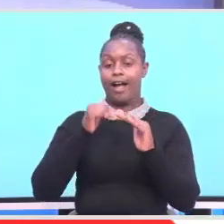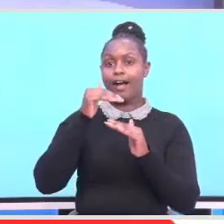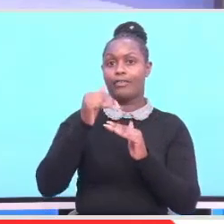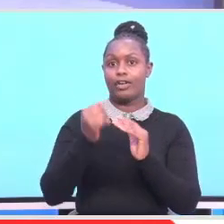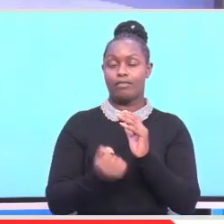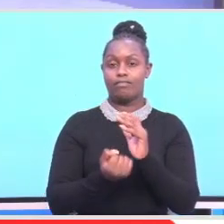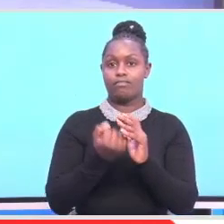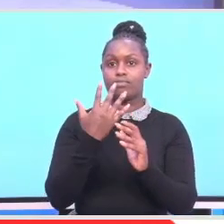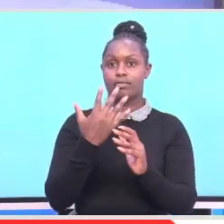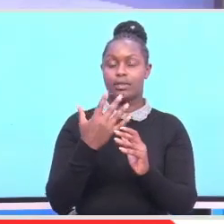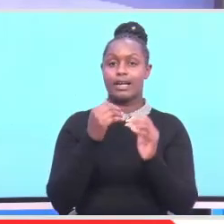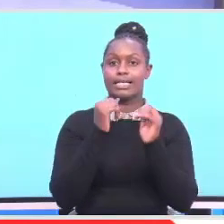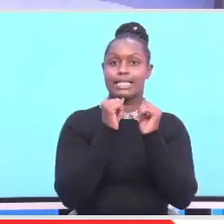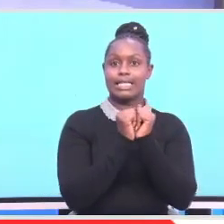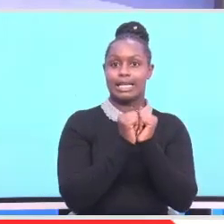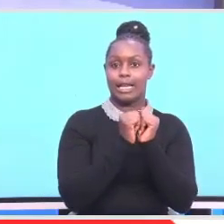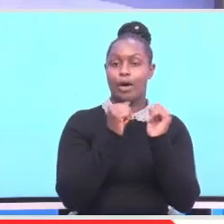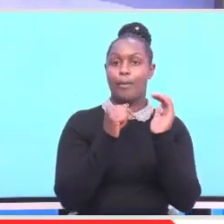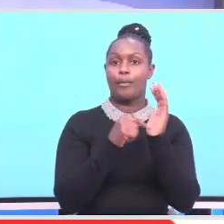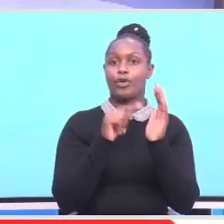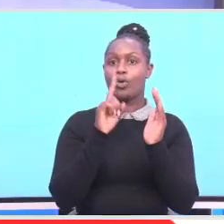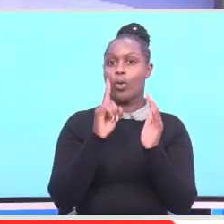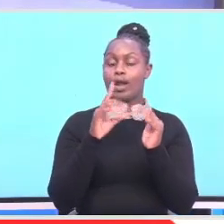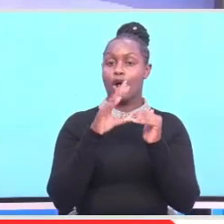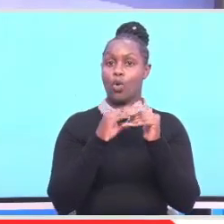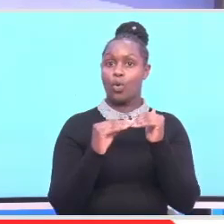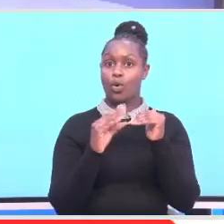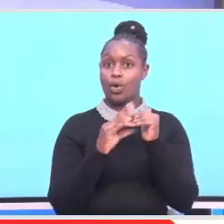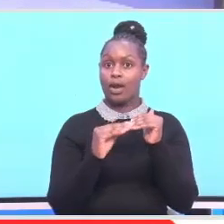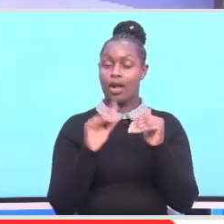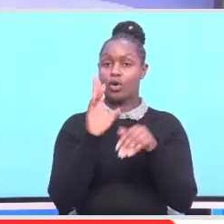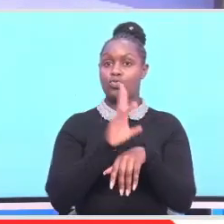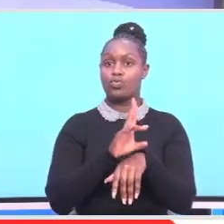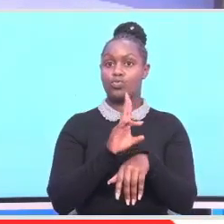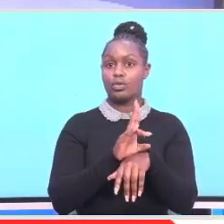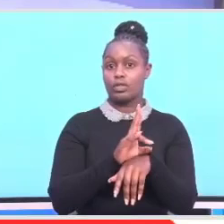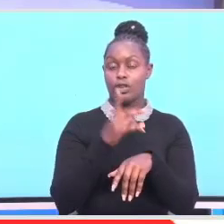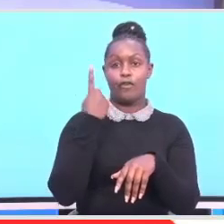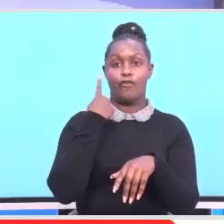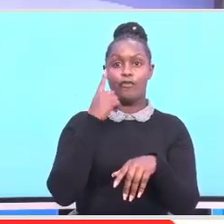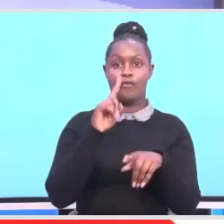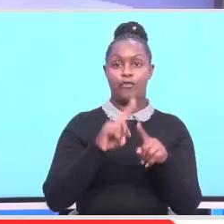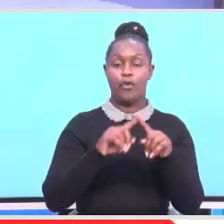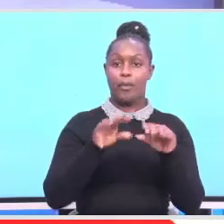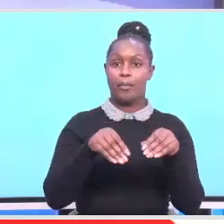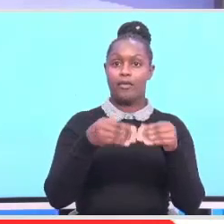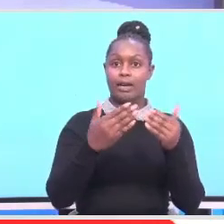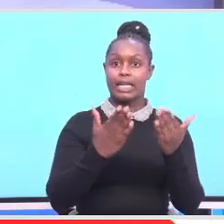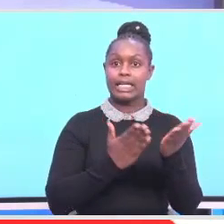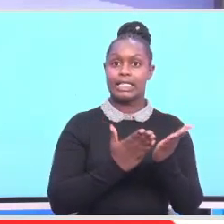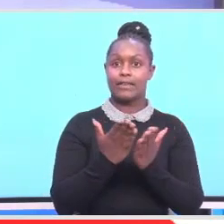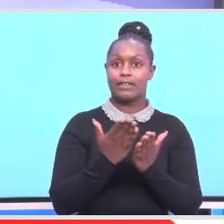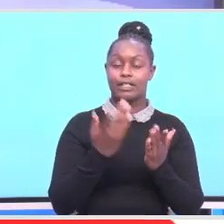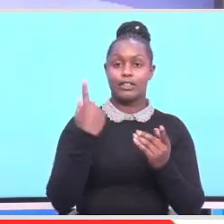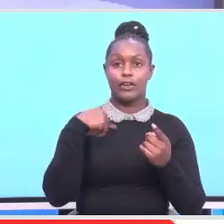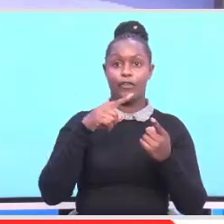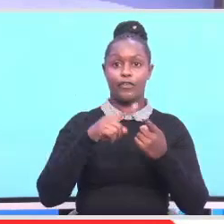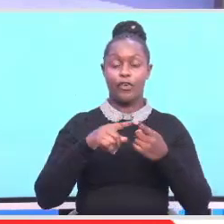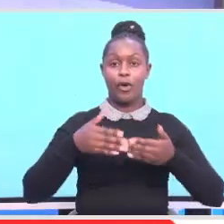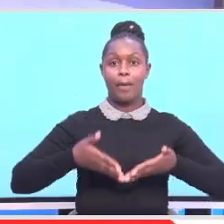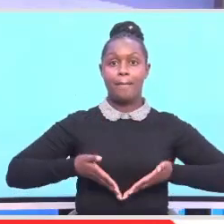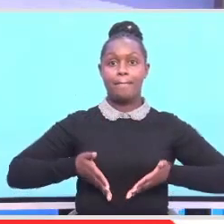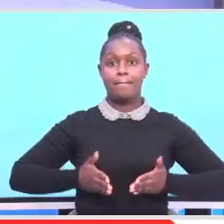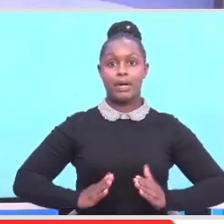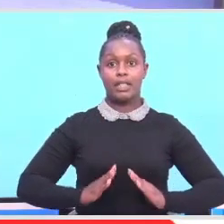milioni 10.1 fedha zitakazo tumika kutoa huduma za uzazi kati ya wasichana walio kati ya umri wa miaka